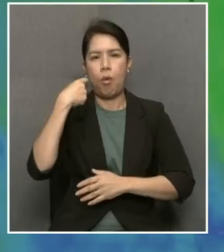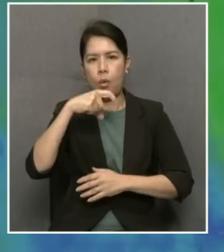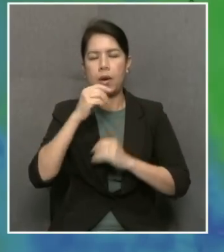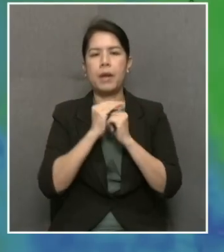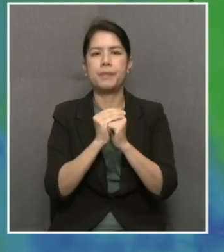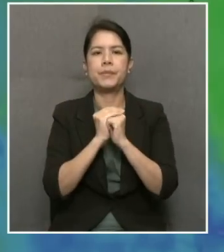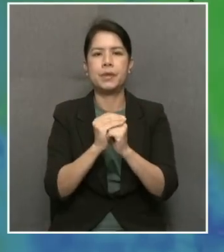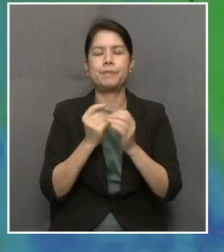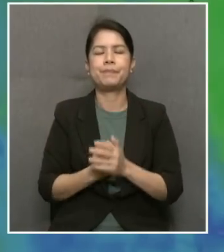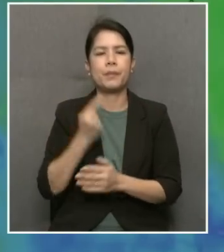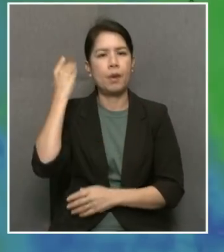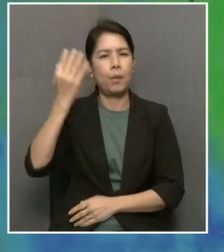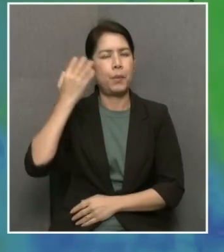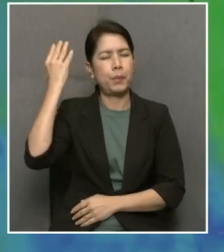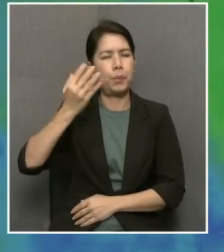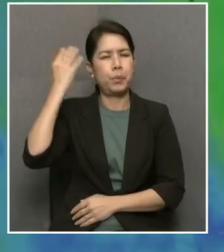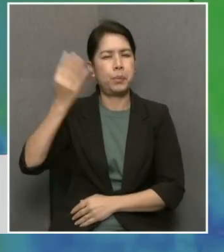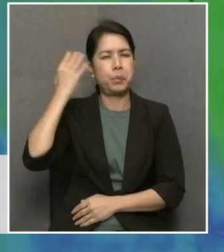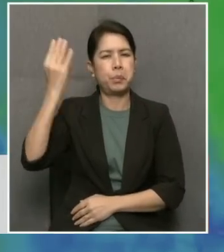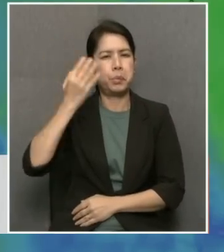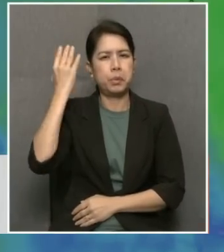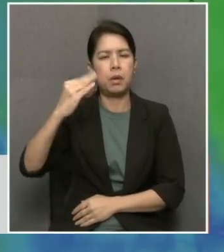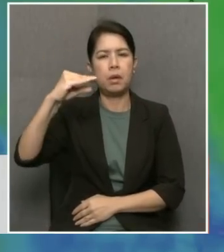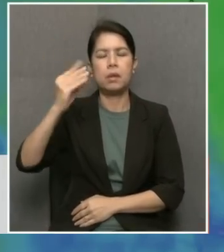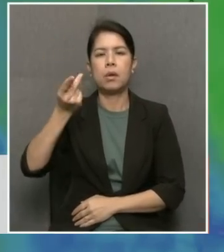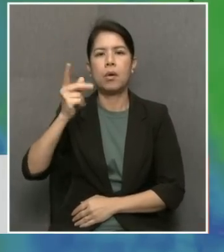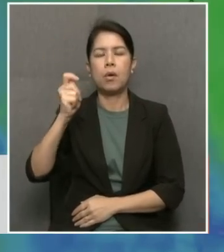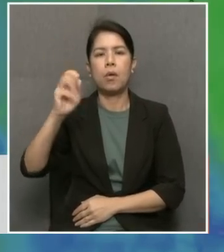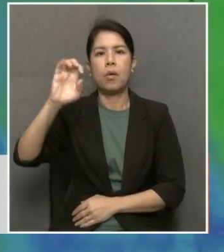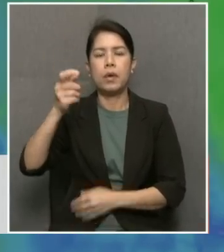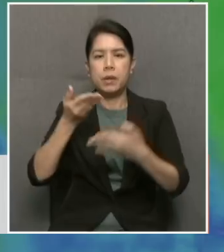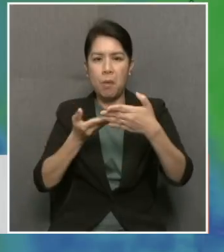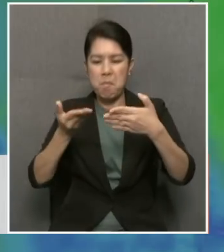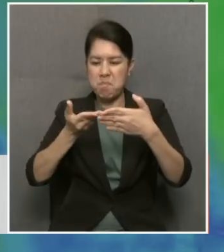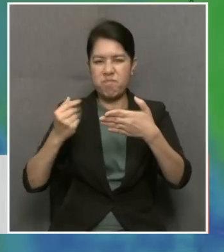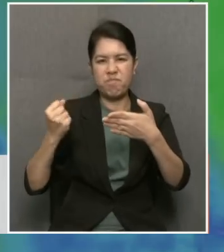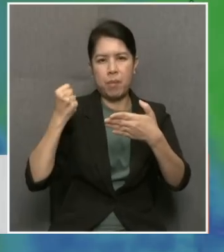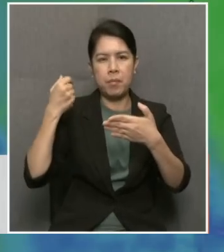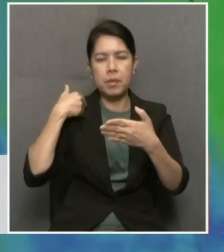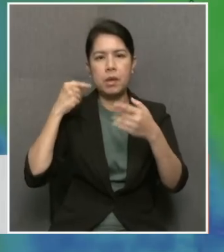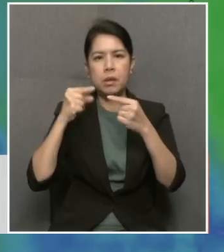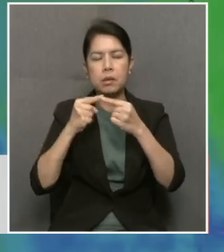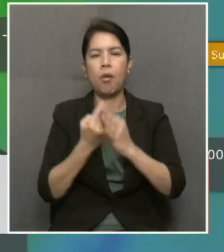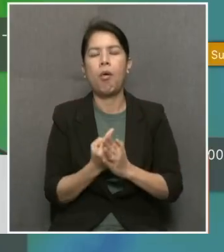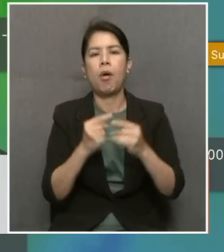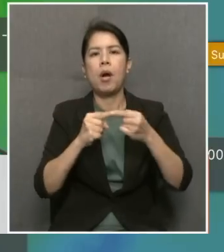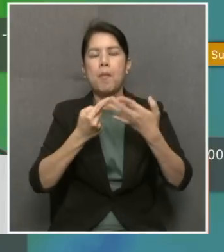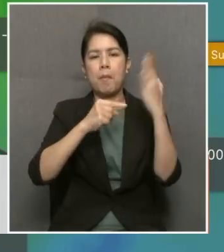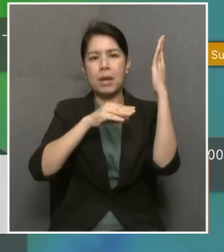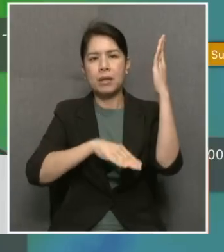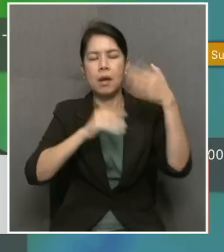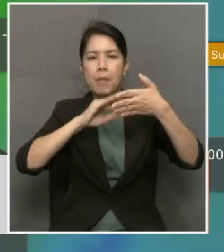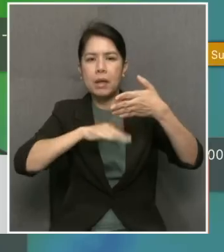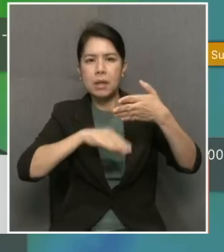ไต้ฝุ่นโคอินุจ่อทวีกำลังแรงขึ้นอีกระดับนะคะเป็นซูเปอร์ไต้ฝุ่นค่ะและถล่มภาคใต้ของไต้หวันในวันพรุ่ง